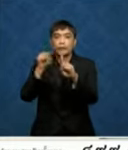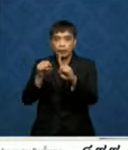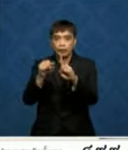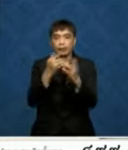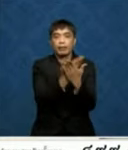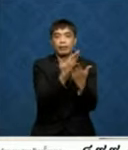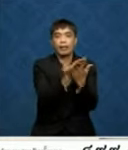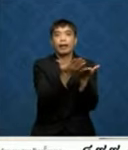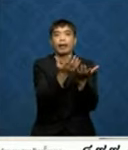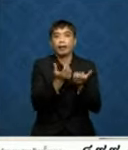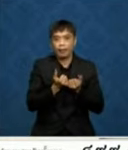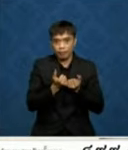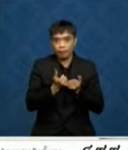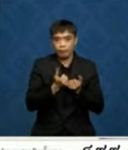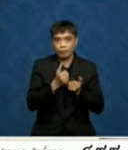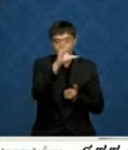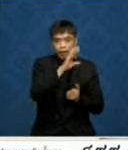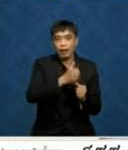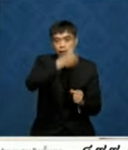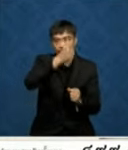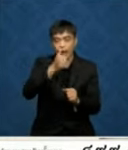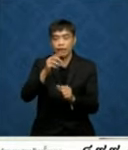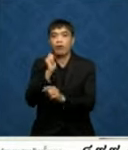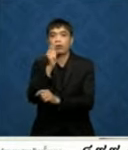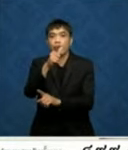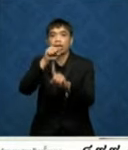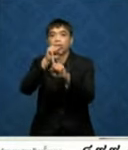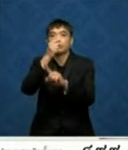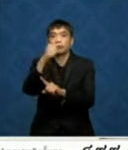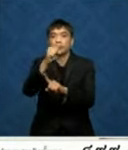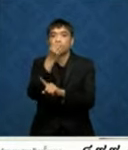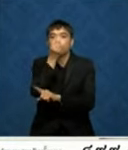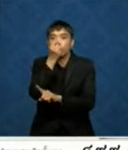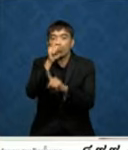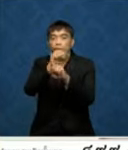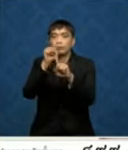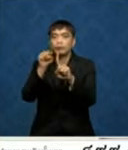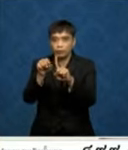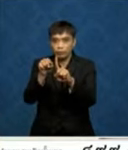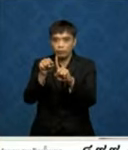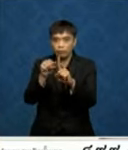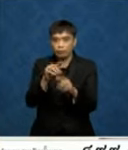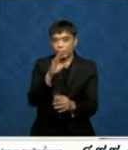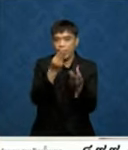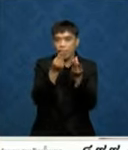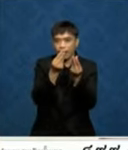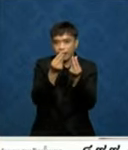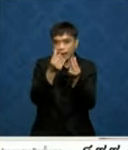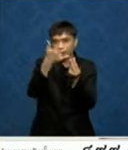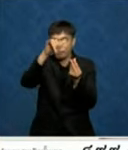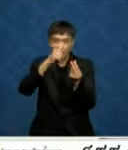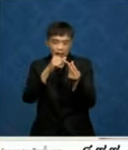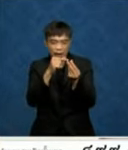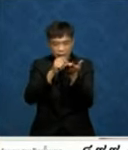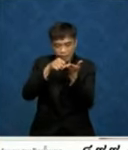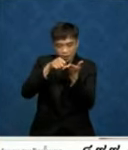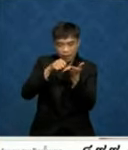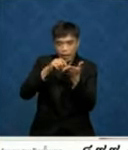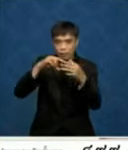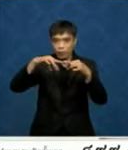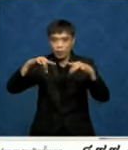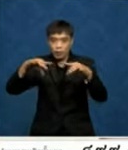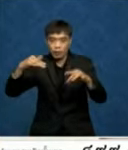ได้ทั้งนี้โดยไม่ต้องบอกว่าในการทำตัวเลขก็มีการตุกติกเล่นกลเพื่อทำให้ตัวเลขที่เป็นรายจ่